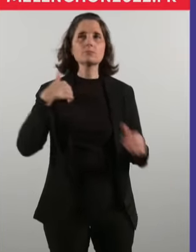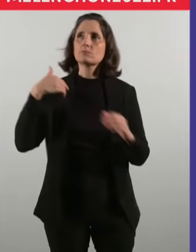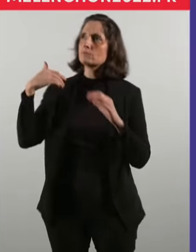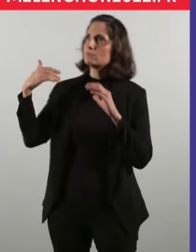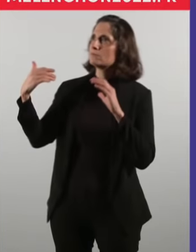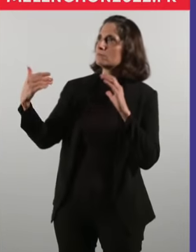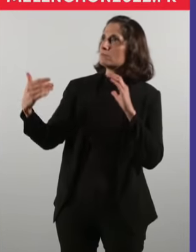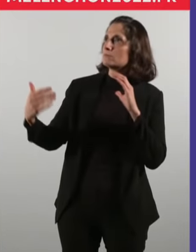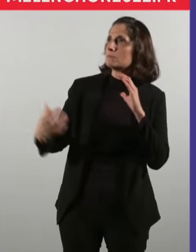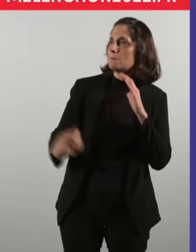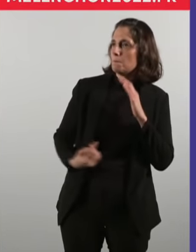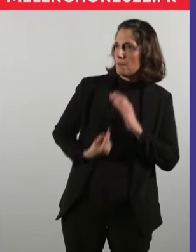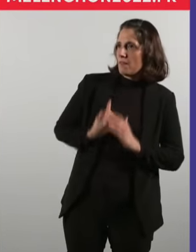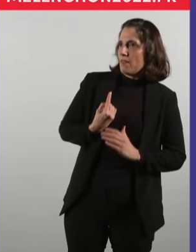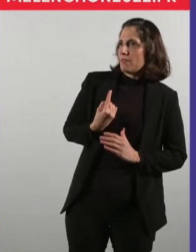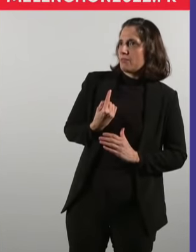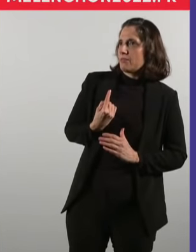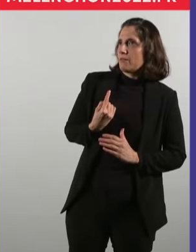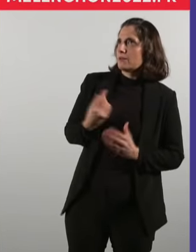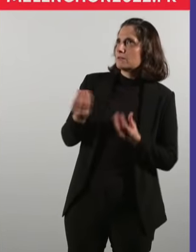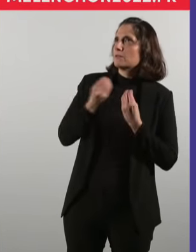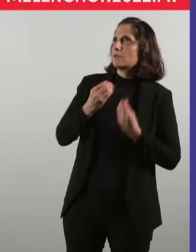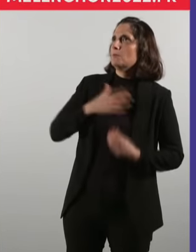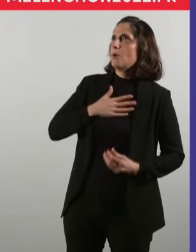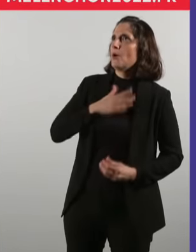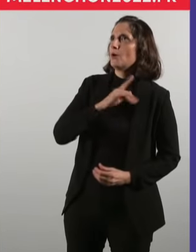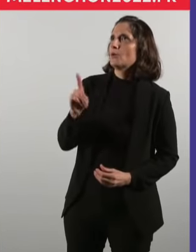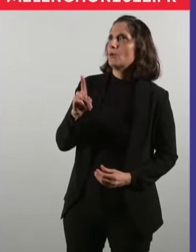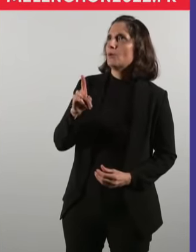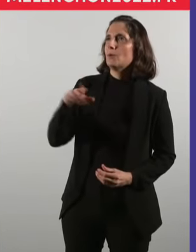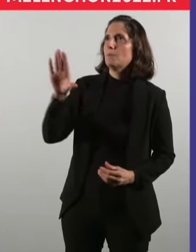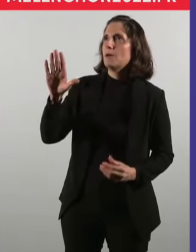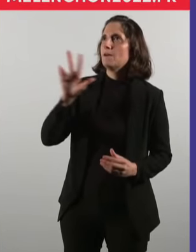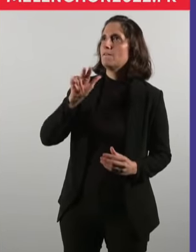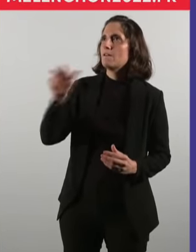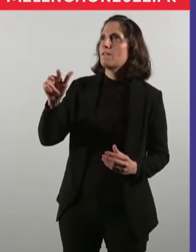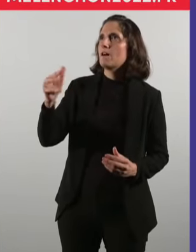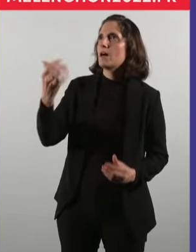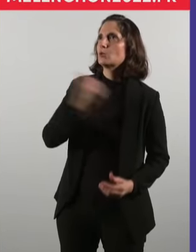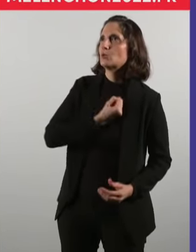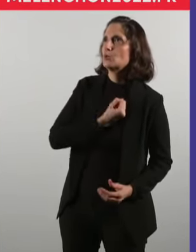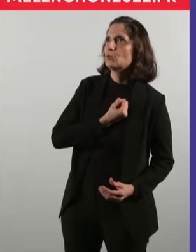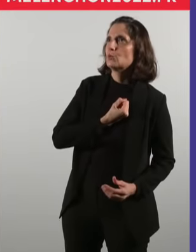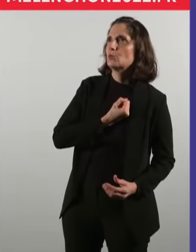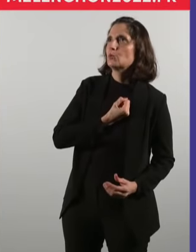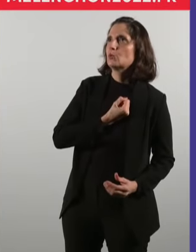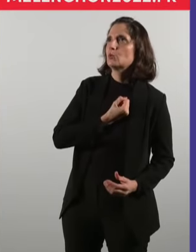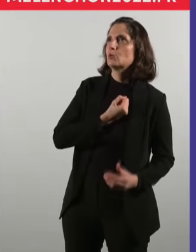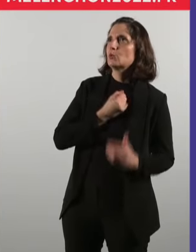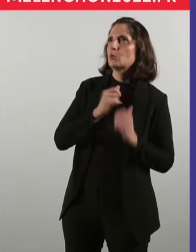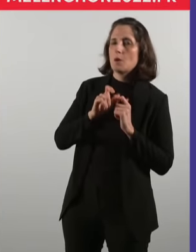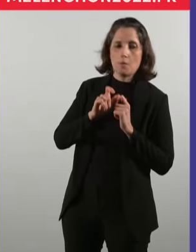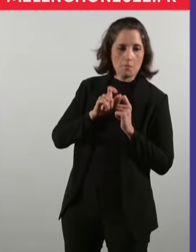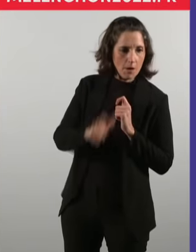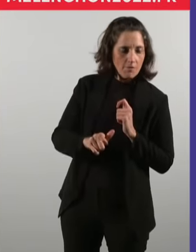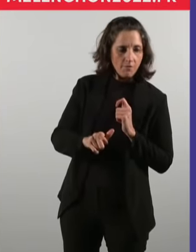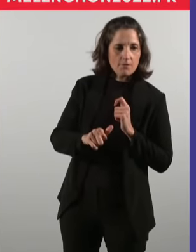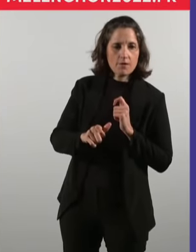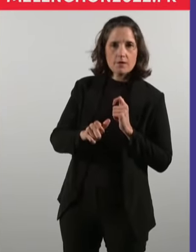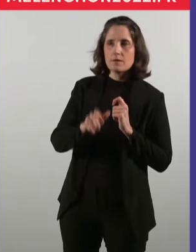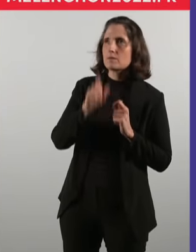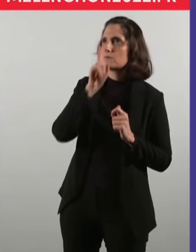qu'ils vont nous tuer, pour qu'ensuite on ne puisse plus parler, ni porter plainte, ni